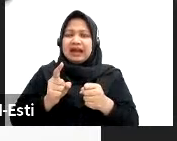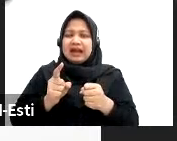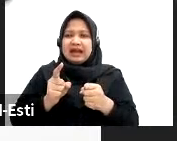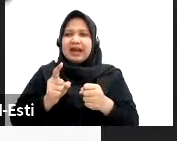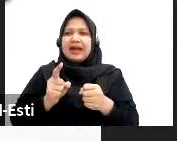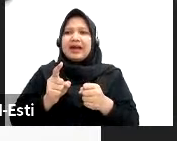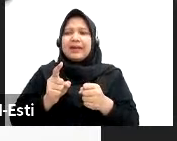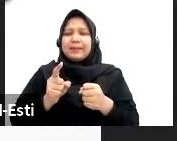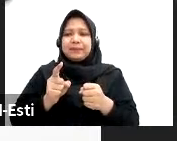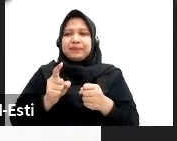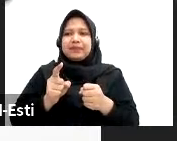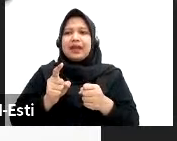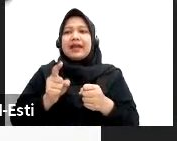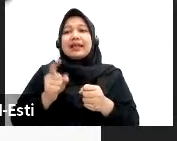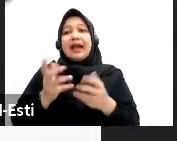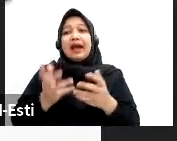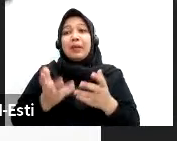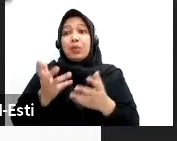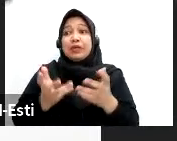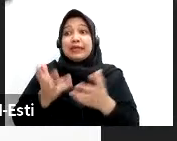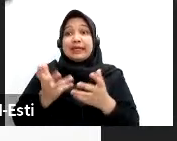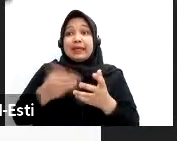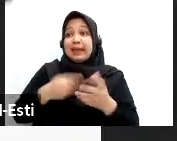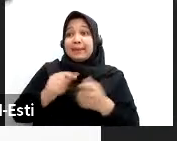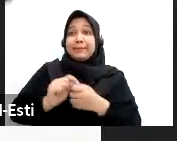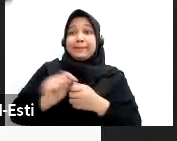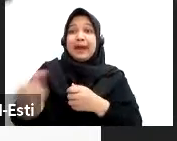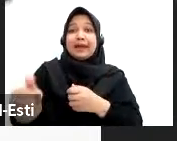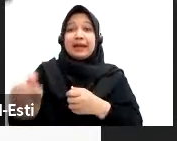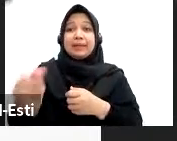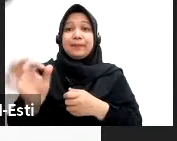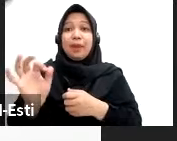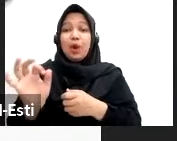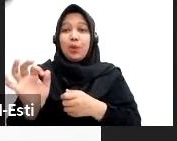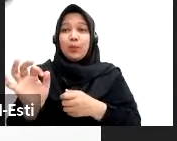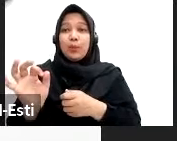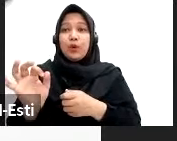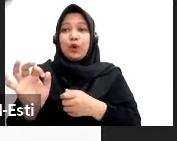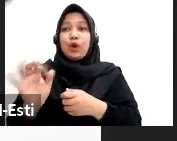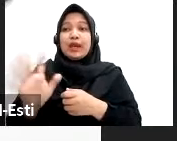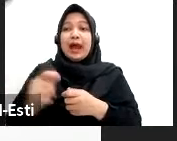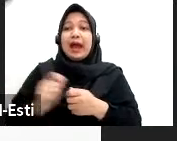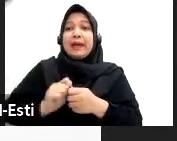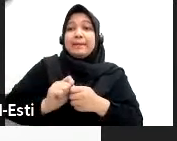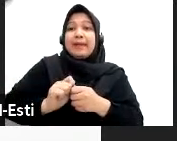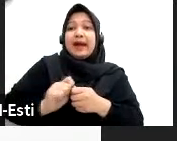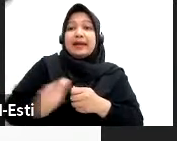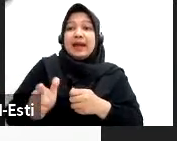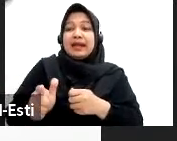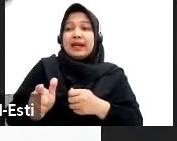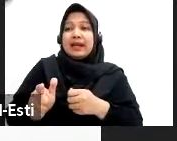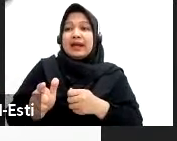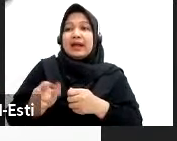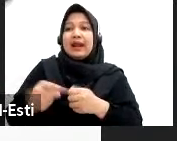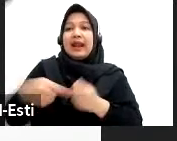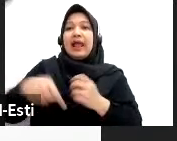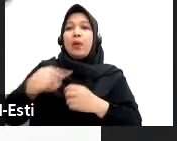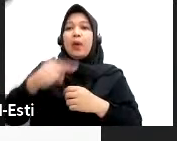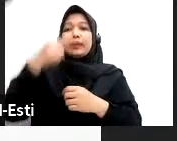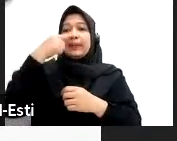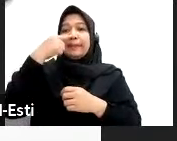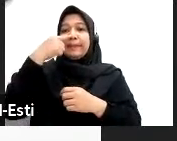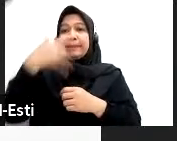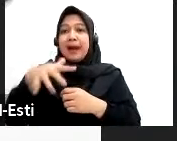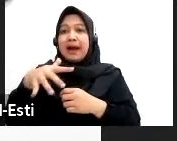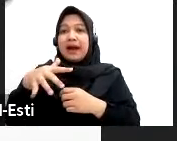eh belum dibayar dan kemudian dibayar melalui bank atau melalui